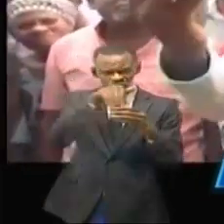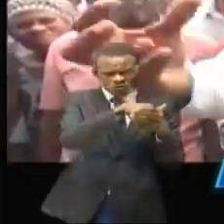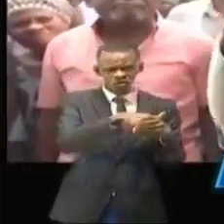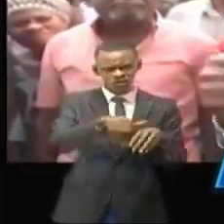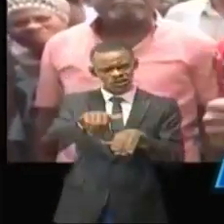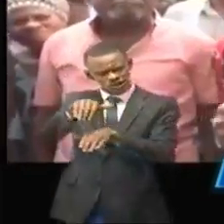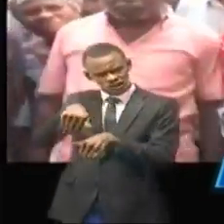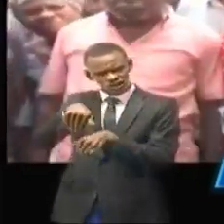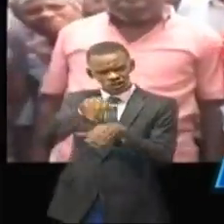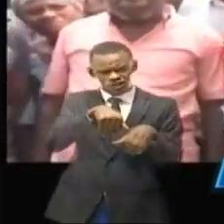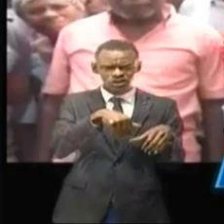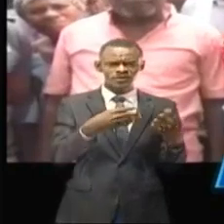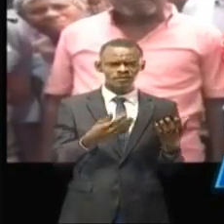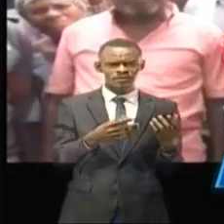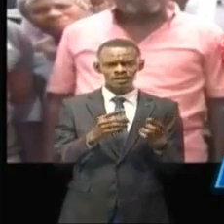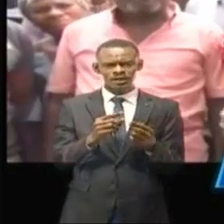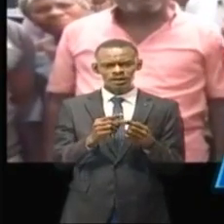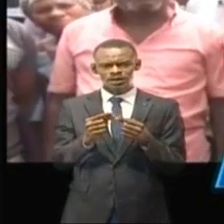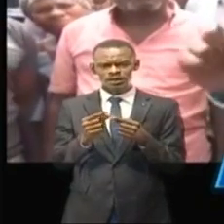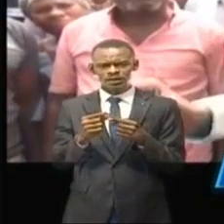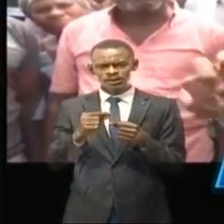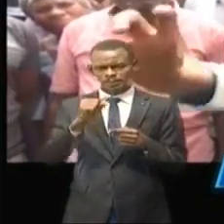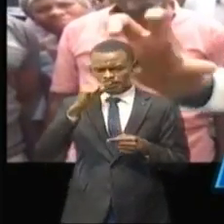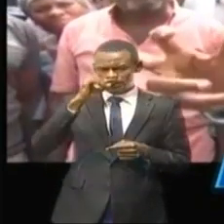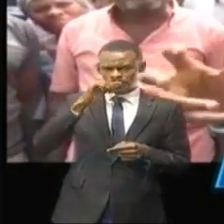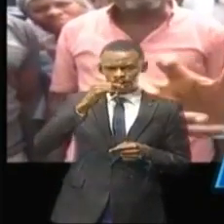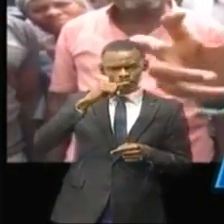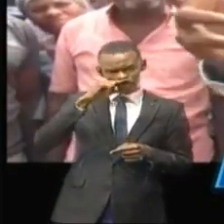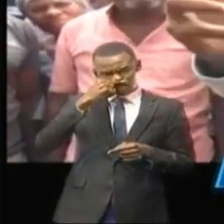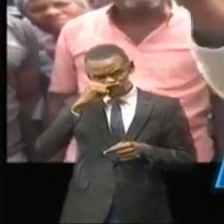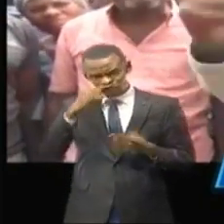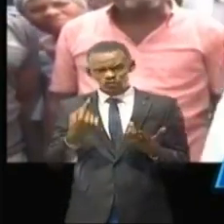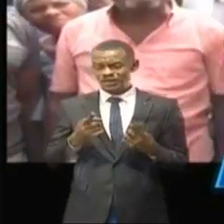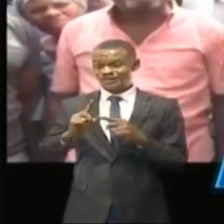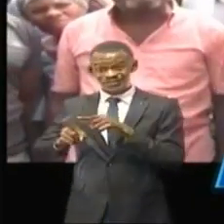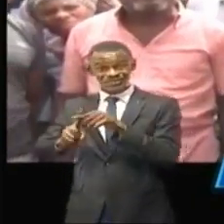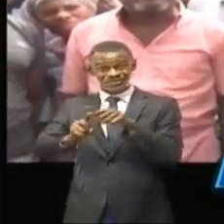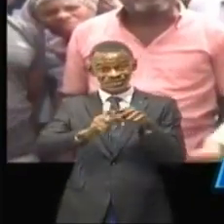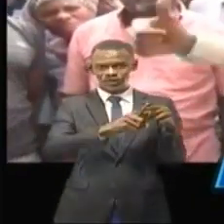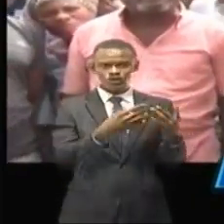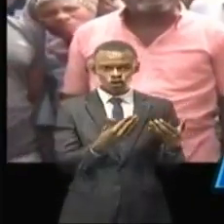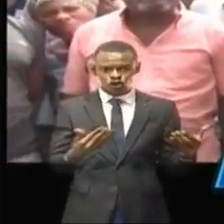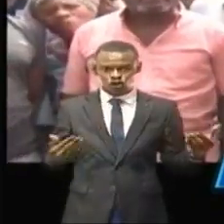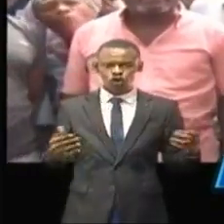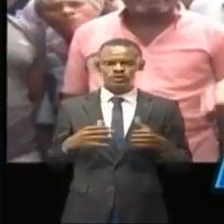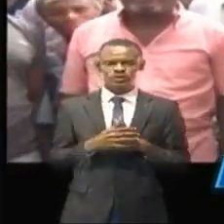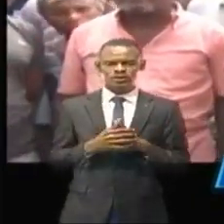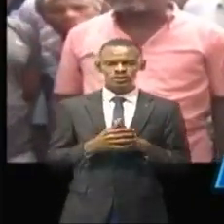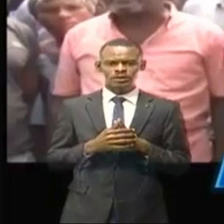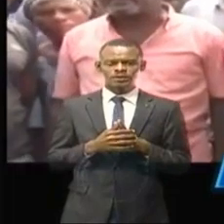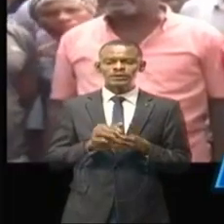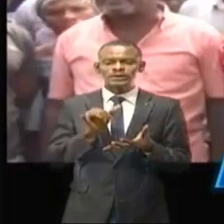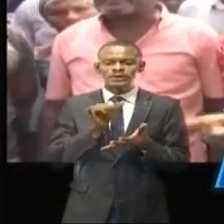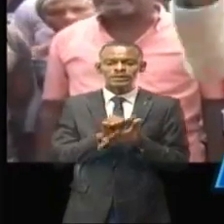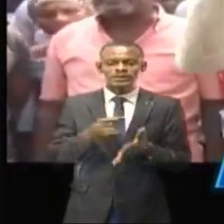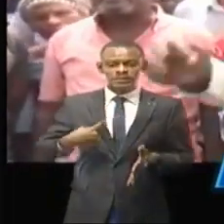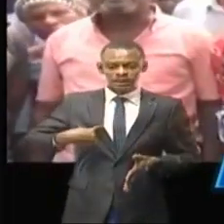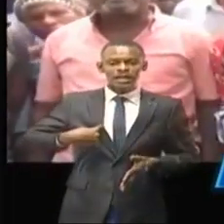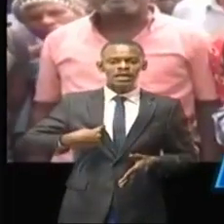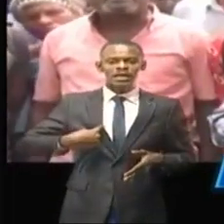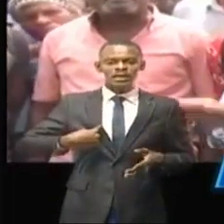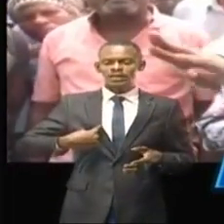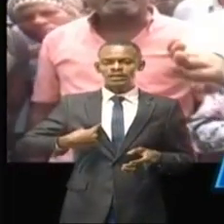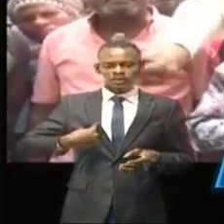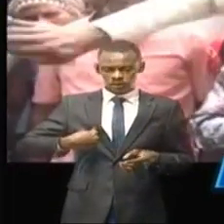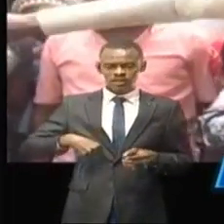palme, l'arachide, le café, tout ça, c'est le vétérinaire qui doit aller faire l'expertise. Selon le gouverneur de la ville de Kinshasa, pas